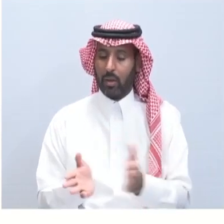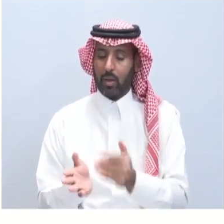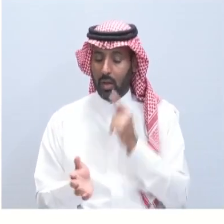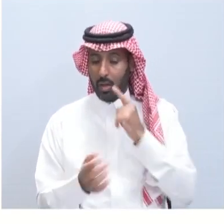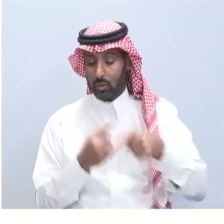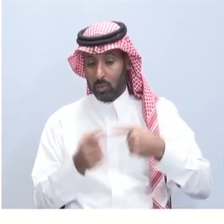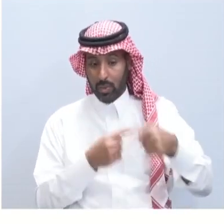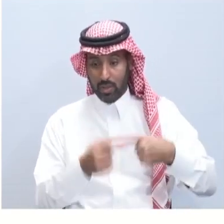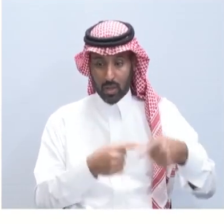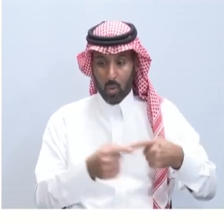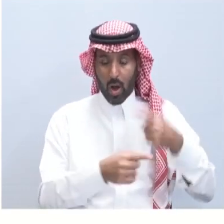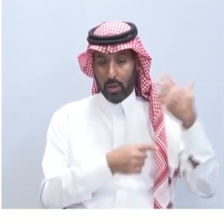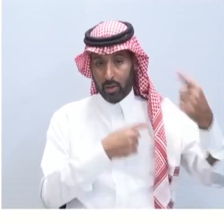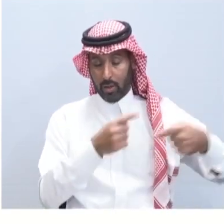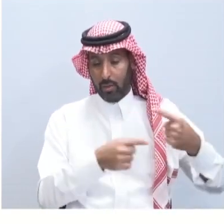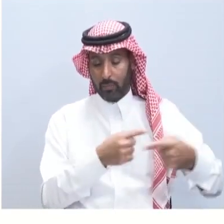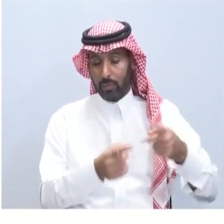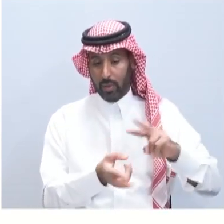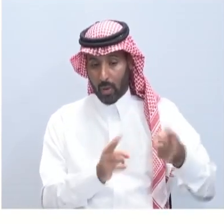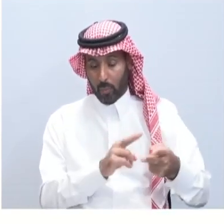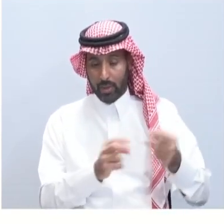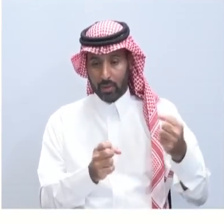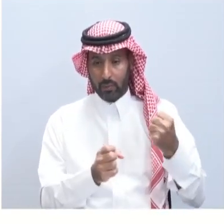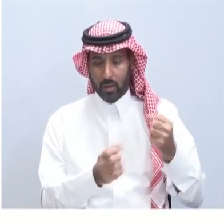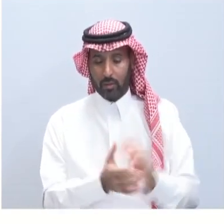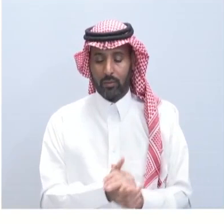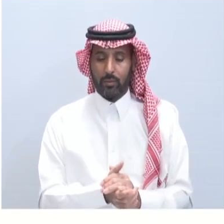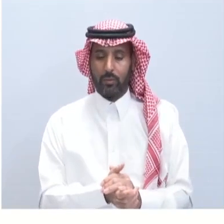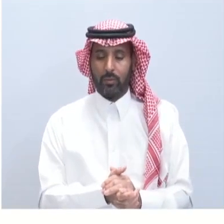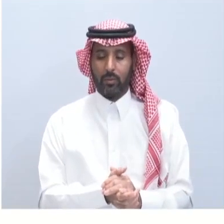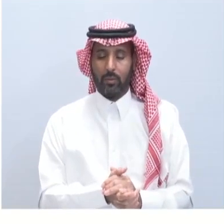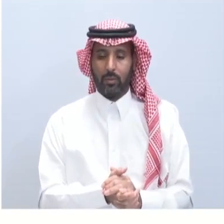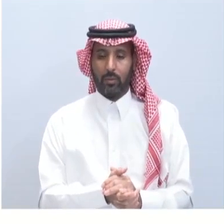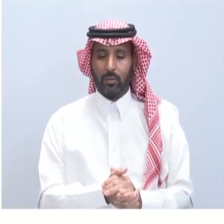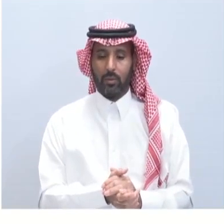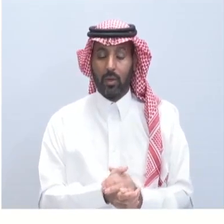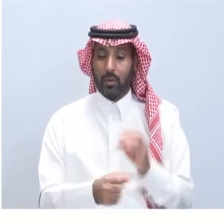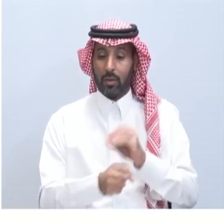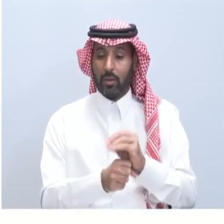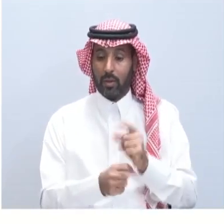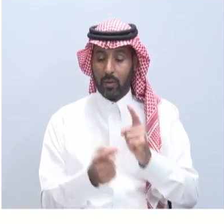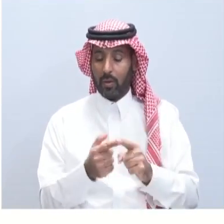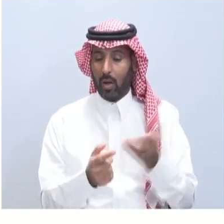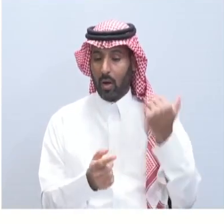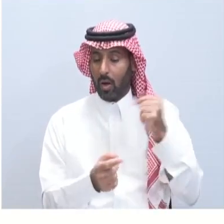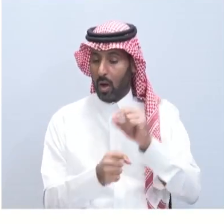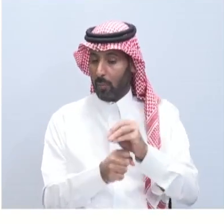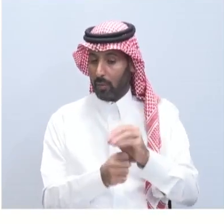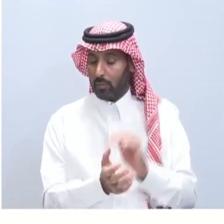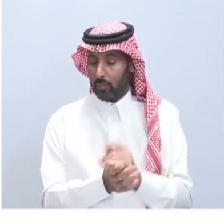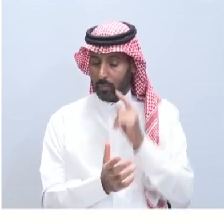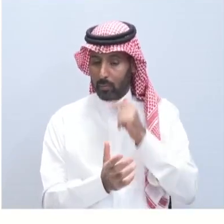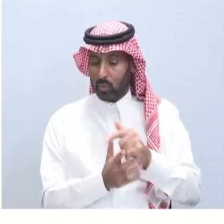طريق التربينات الهوائيه مبدا تحويل الطاقه ايضا ذكرنا بانه كما ذكر